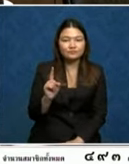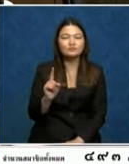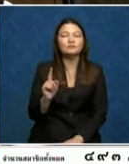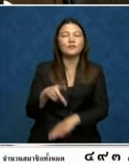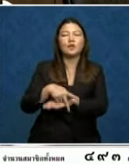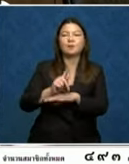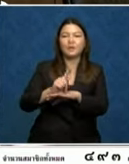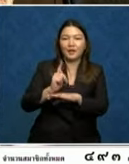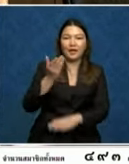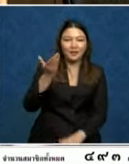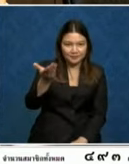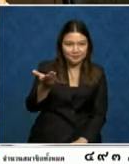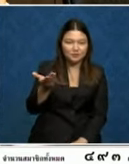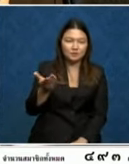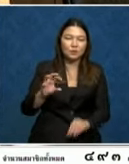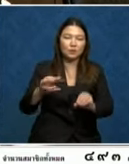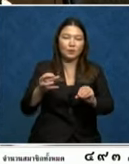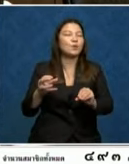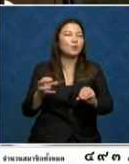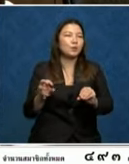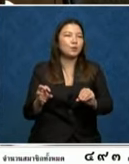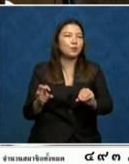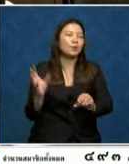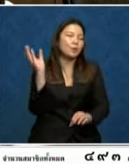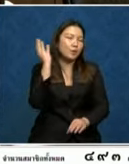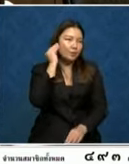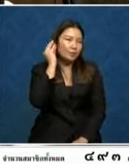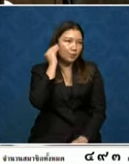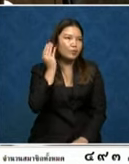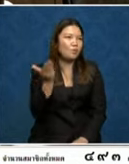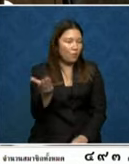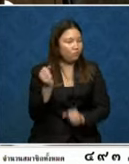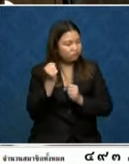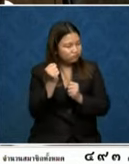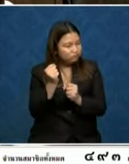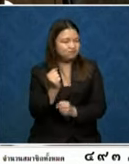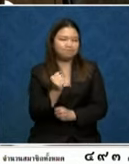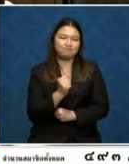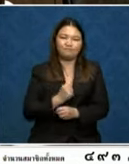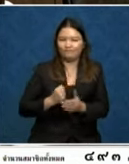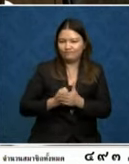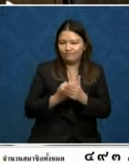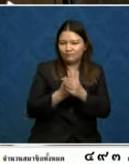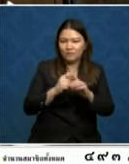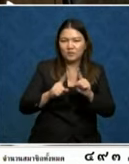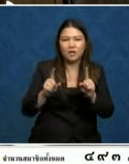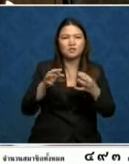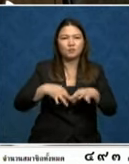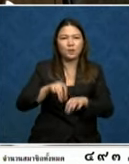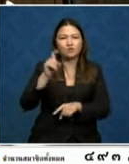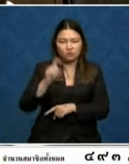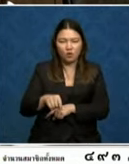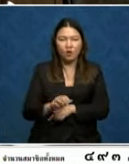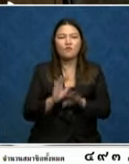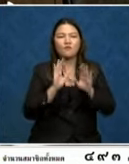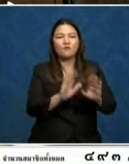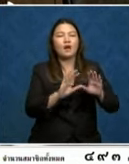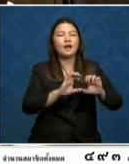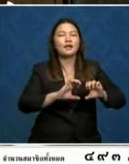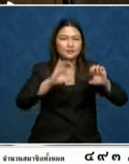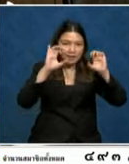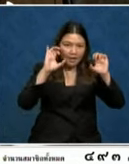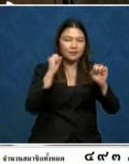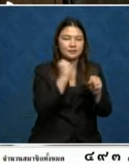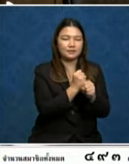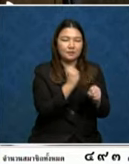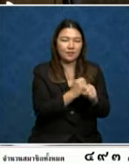าสัประโส ผมฟังวิทยุ เมเช้าเห็ถความตั้งใจความมมมของท่านแต่วาเพื่อความสมบูรณ์ฝากพน้ เพราชการบูขราก